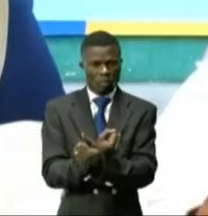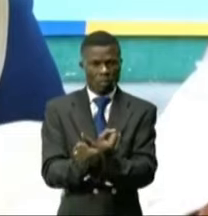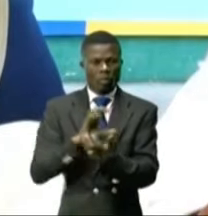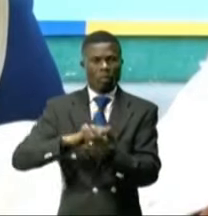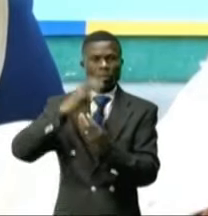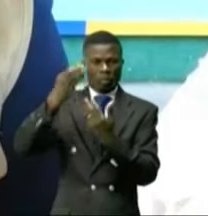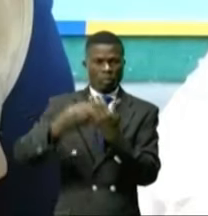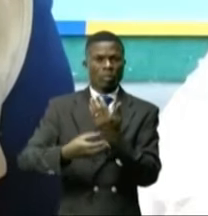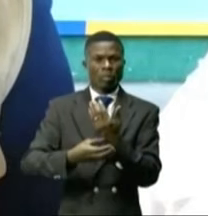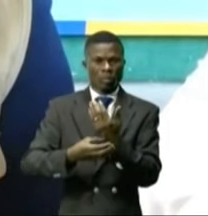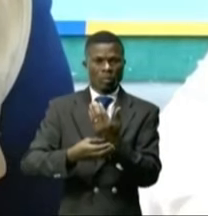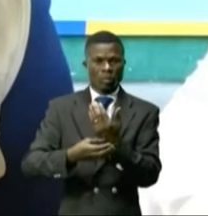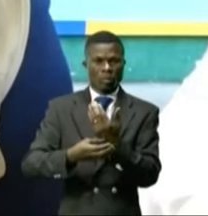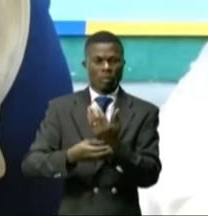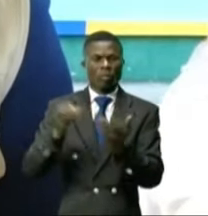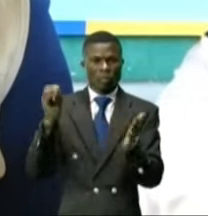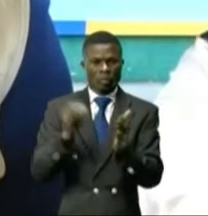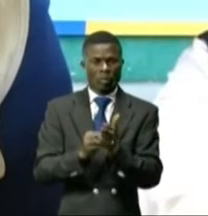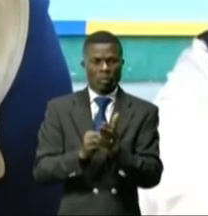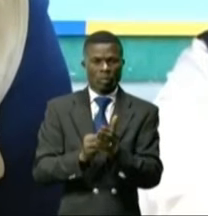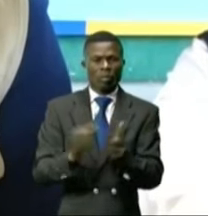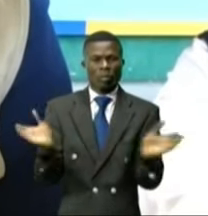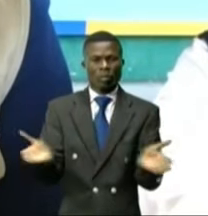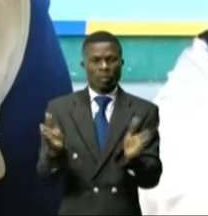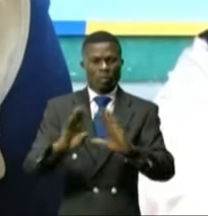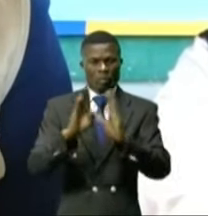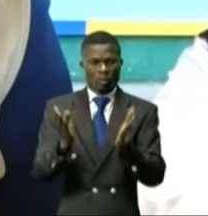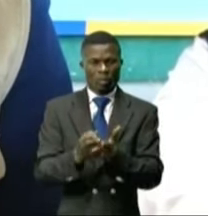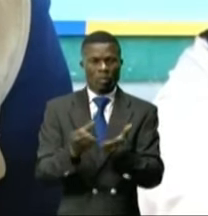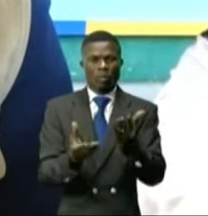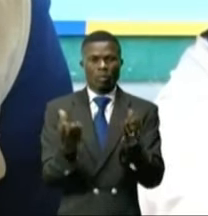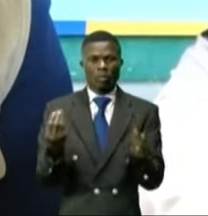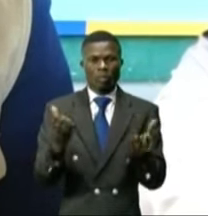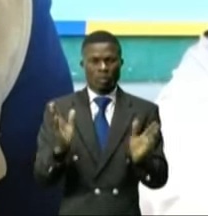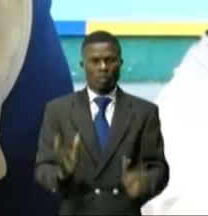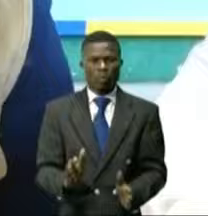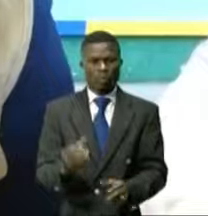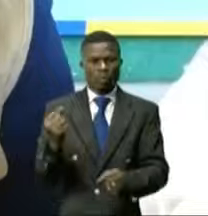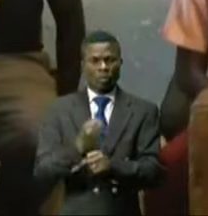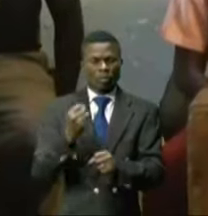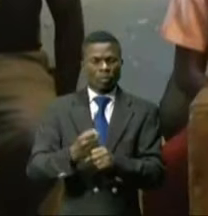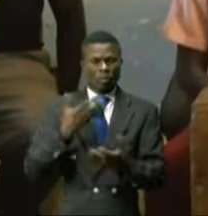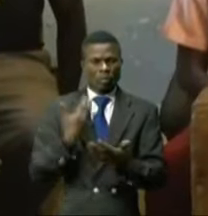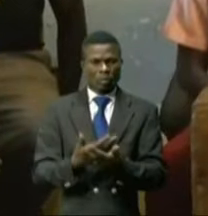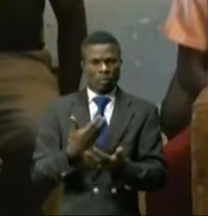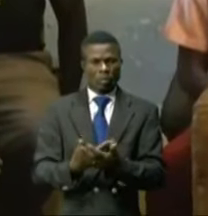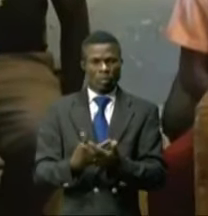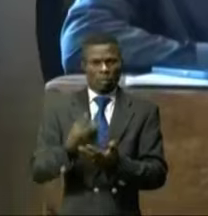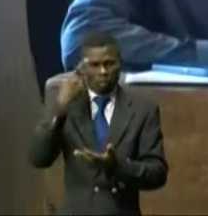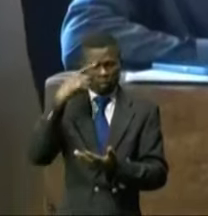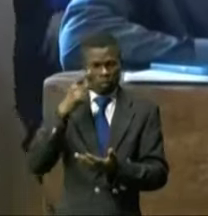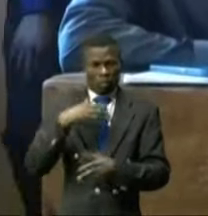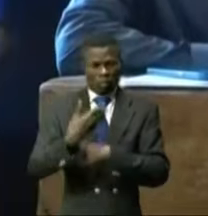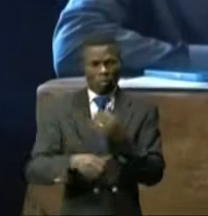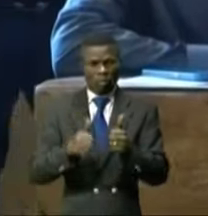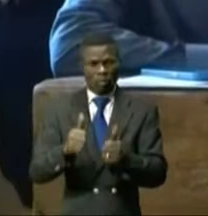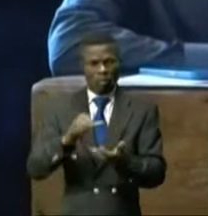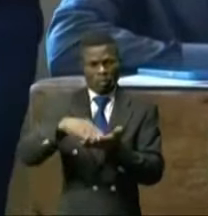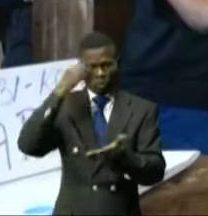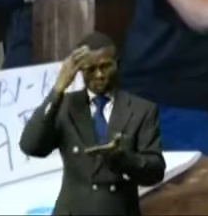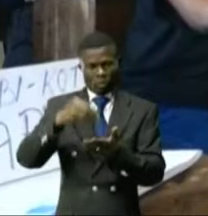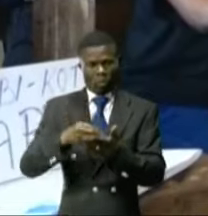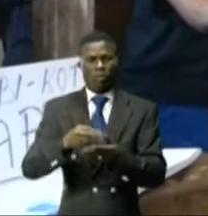son calendrier. Il a à cette occasion exhorté les facilitateurs à être à la hauteur de leurs tâches pour mieux faire assimiler les